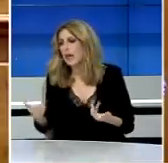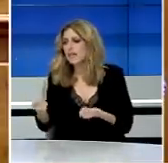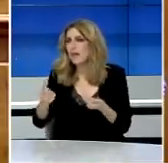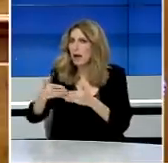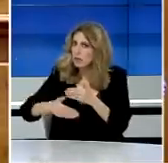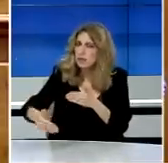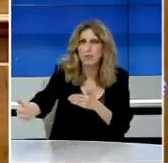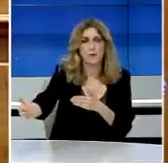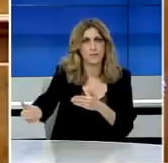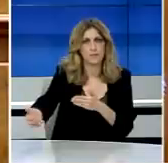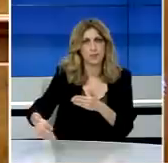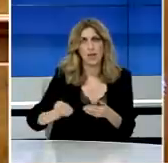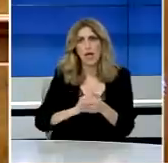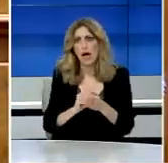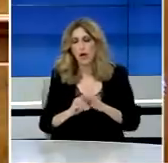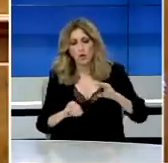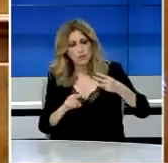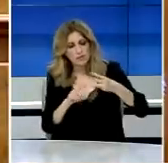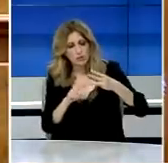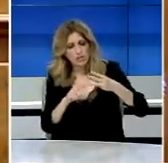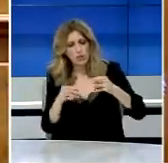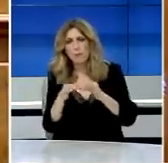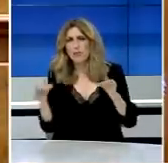το τρίτο μέτρο που ανακοινώσατε, έκπτωση φόρου, είπατε,